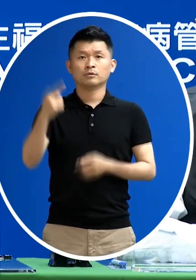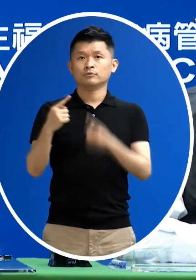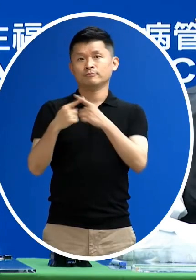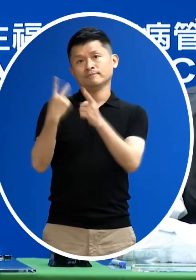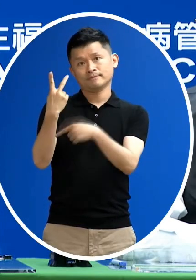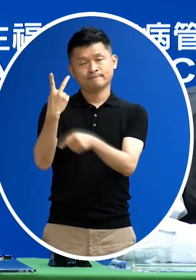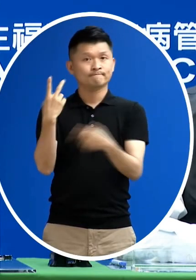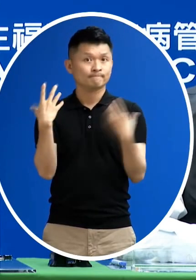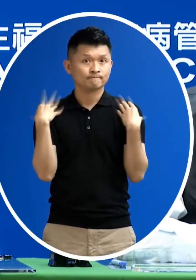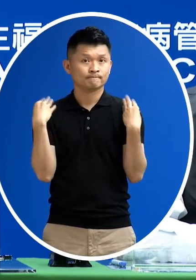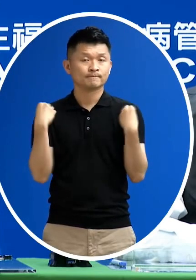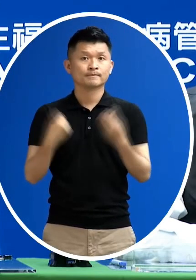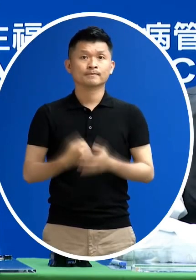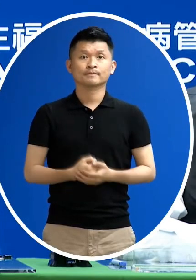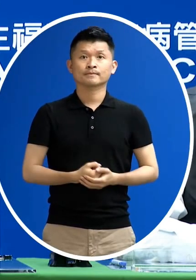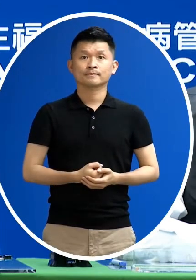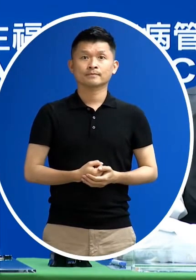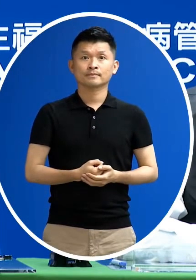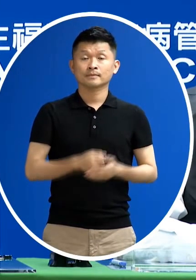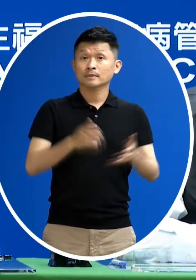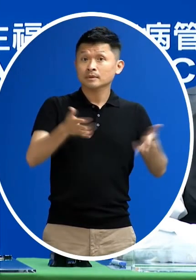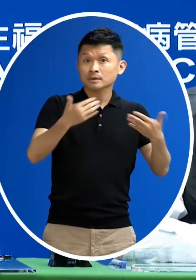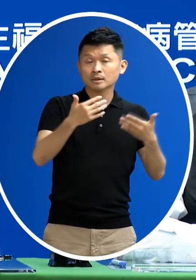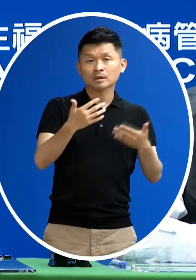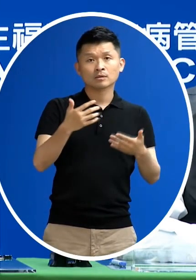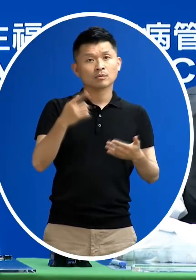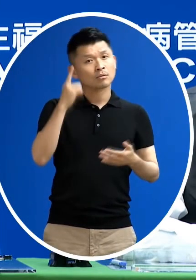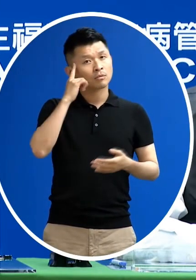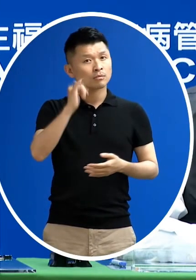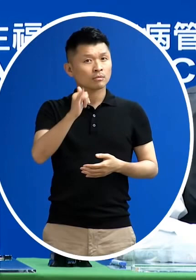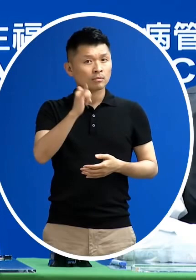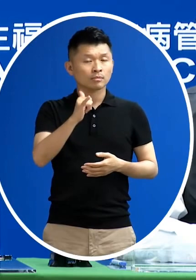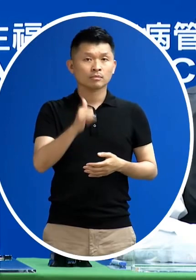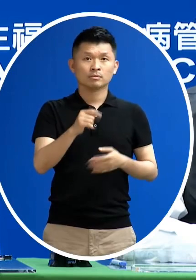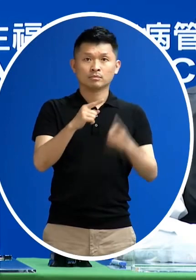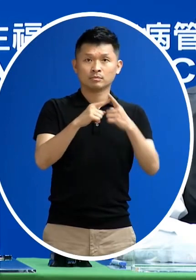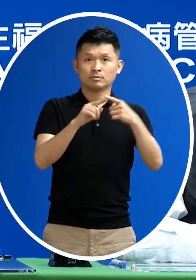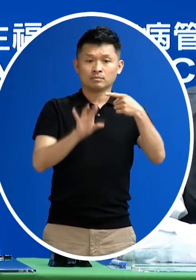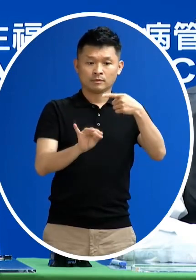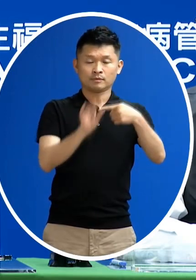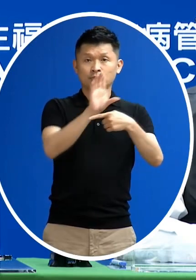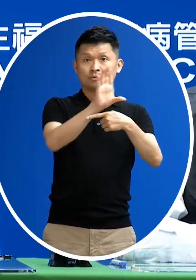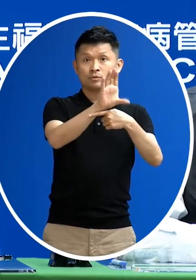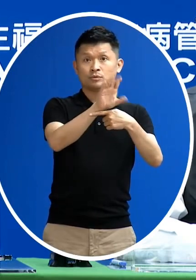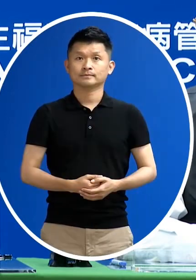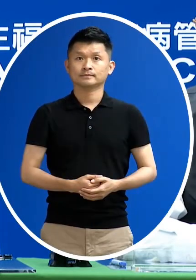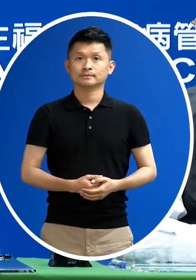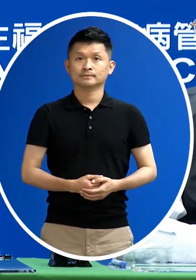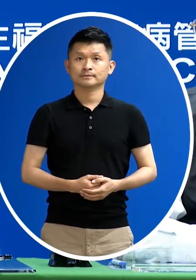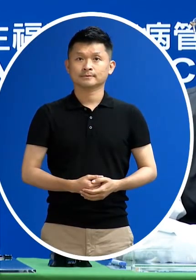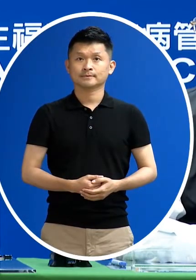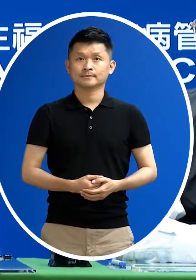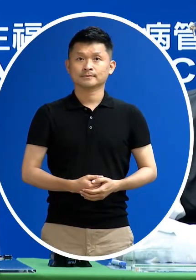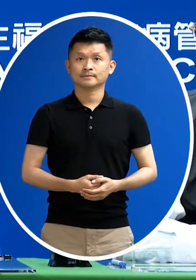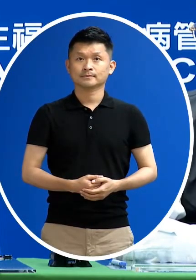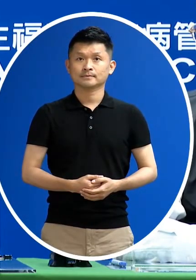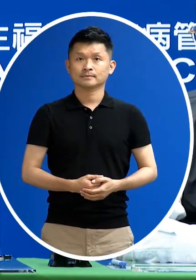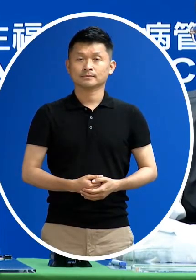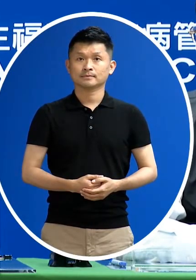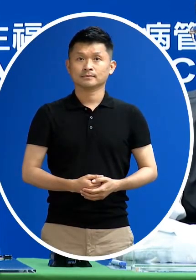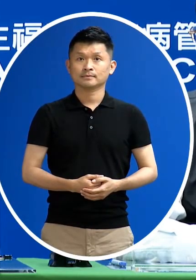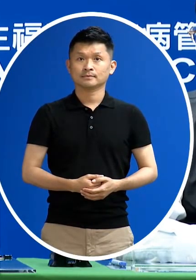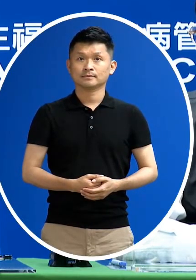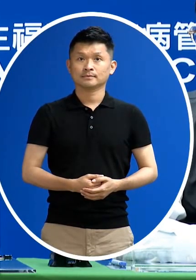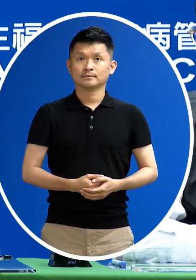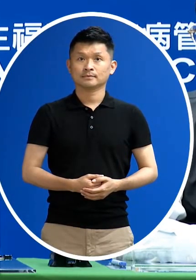是2例，啊，所以轻症无症状的比例是维持99.64%。啊，三